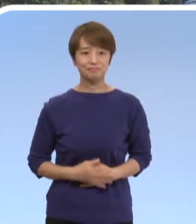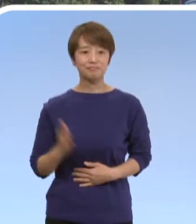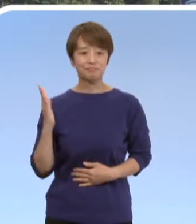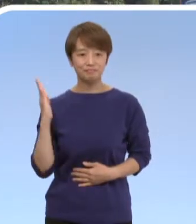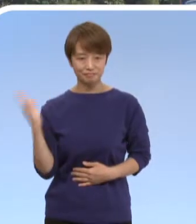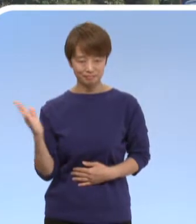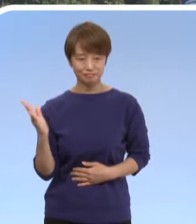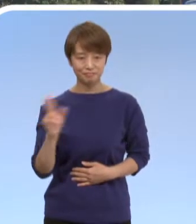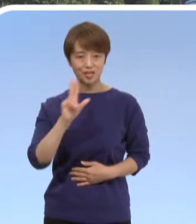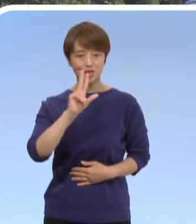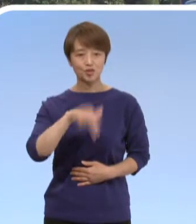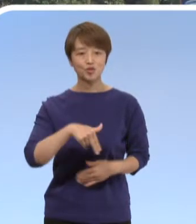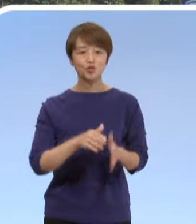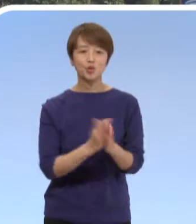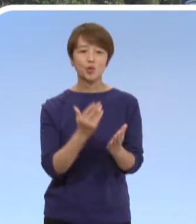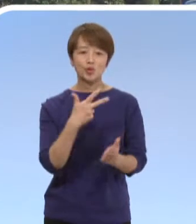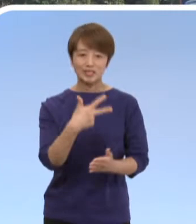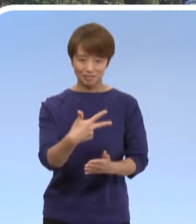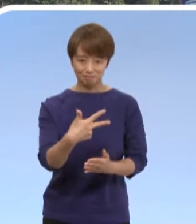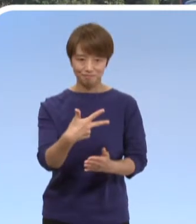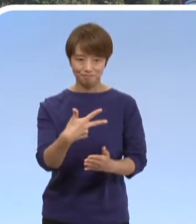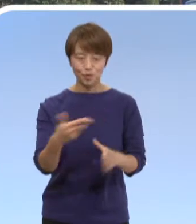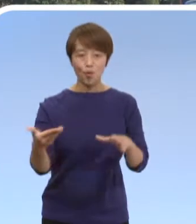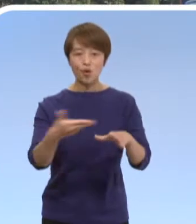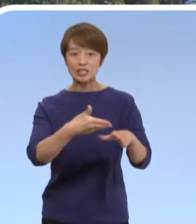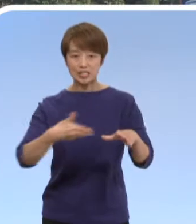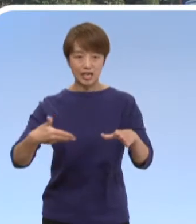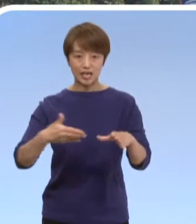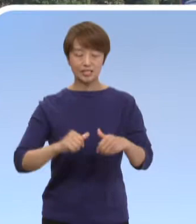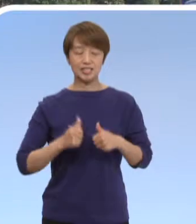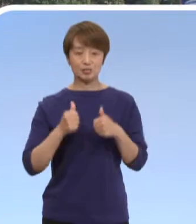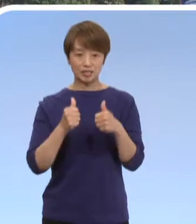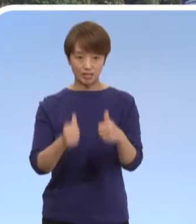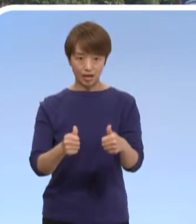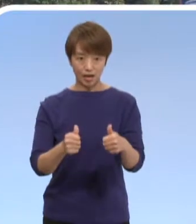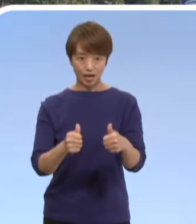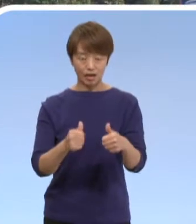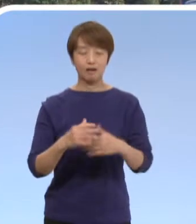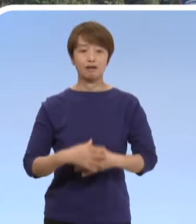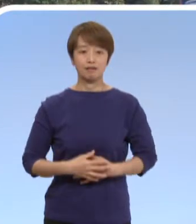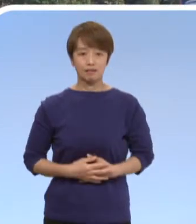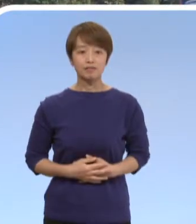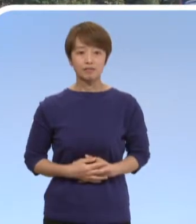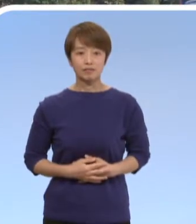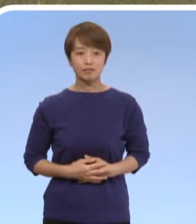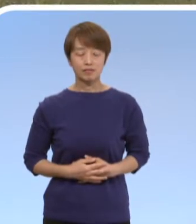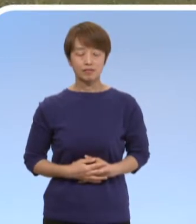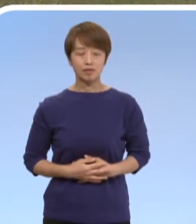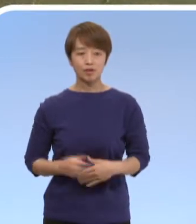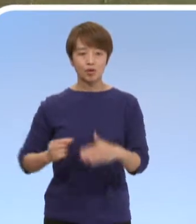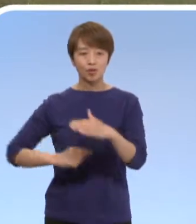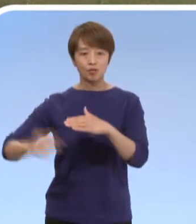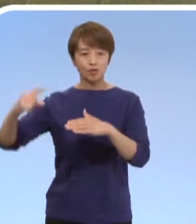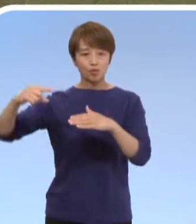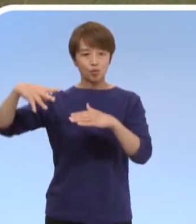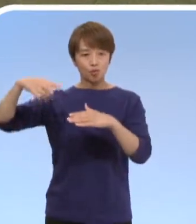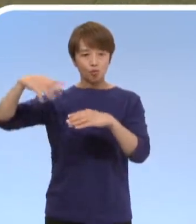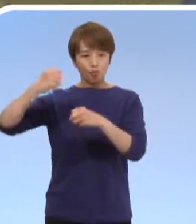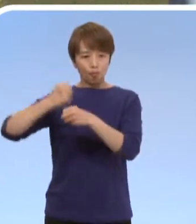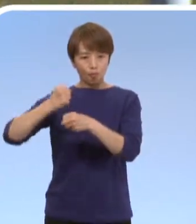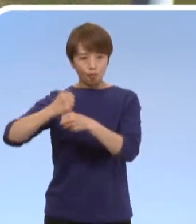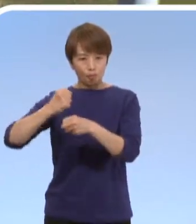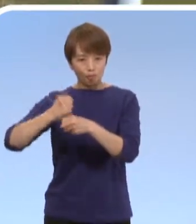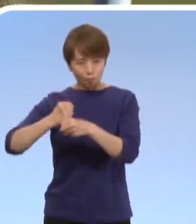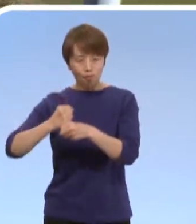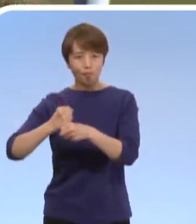まずは淡路島の洲本市にあるため池にやってきた大久保さん。 太陽光発電の